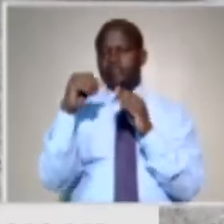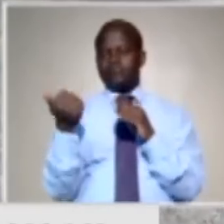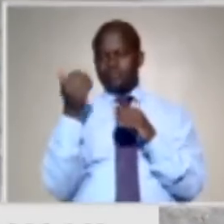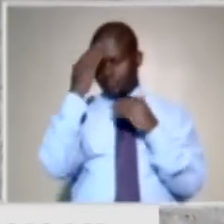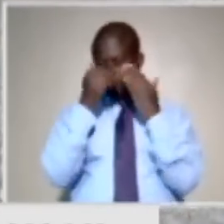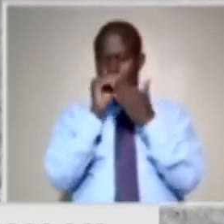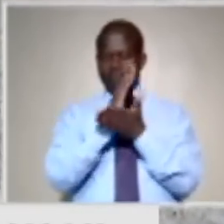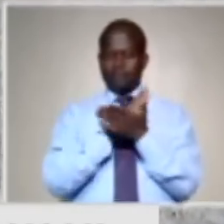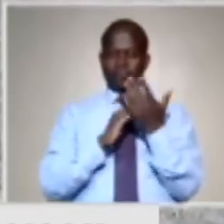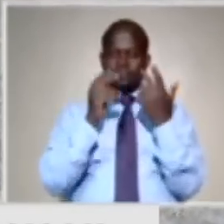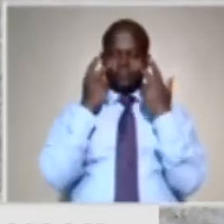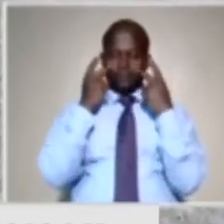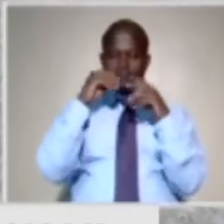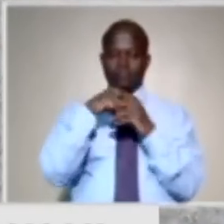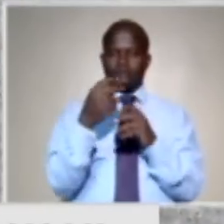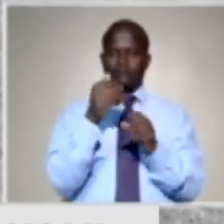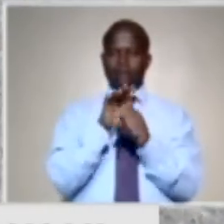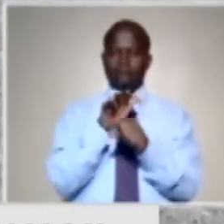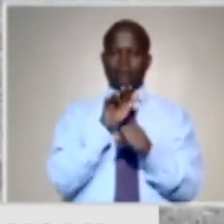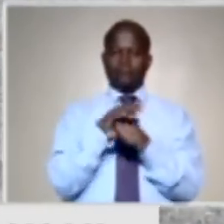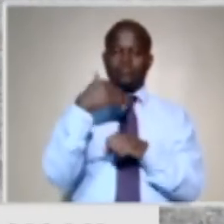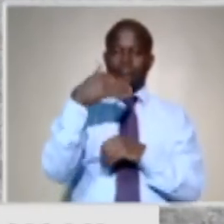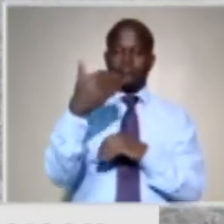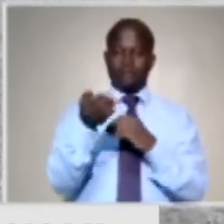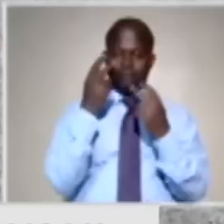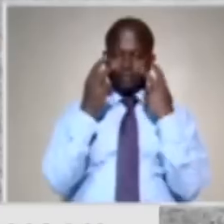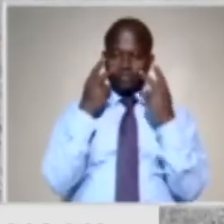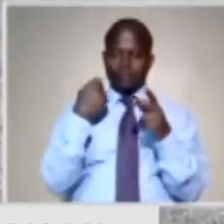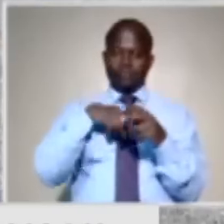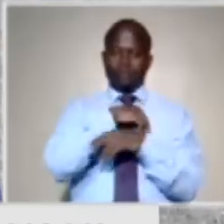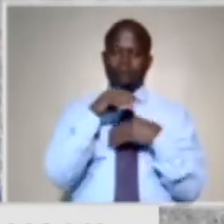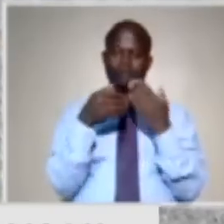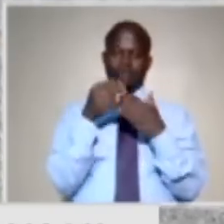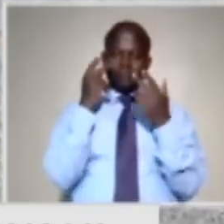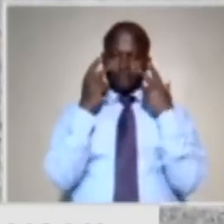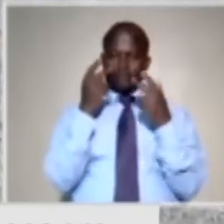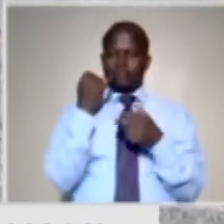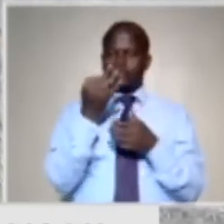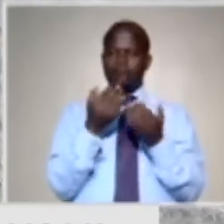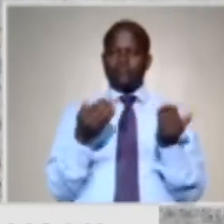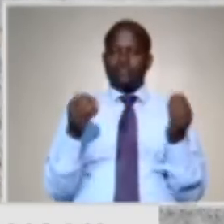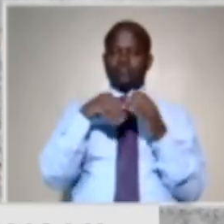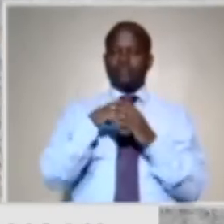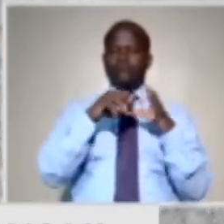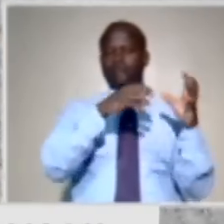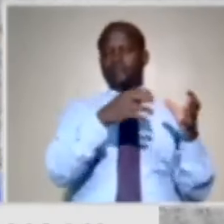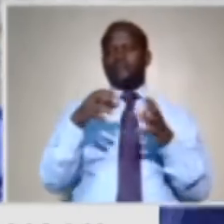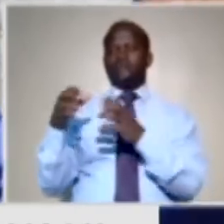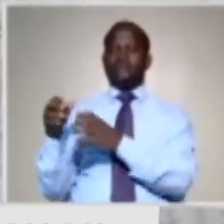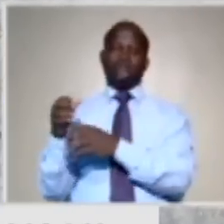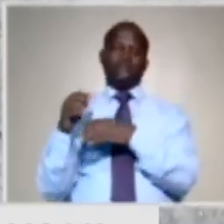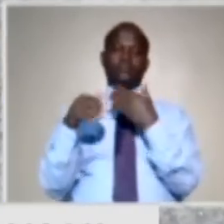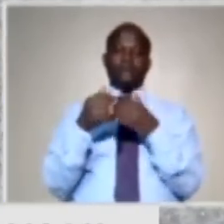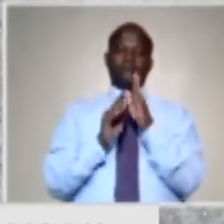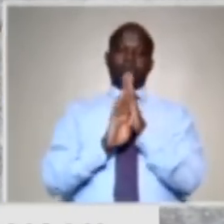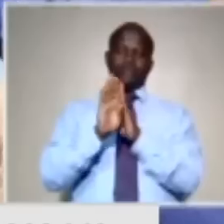abantu bagenda babonamo amafaranga menshi twagiye tubibona ugasanga umwana iba ari muri iki kicicuro cyangwa umuryango bavuye muri iki